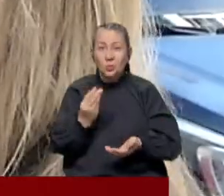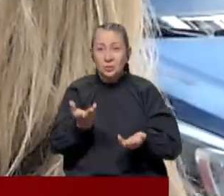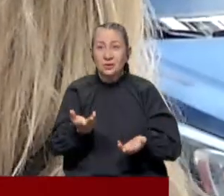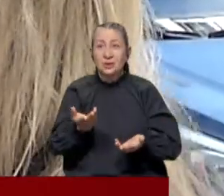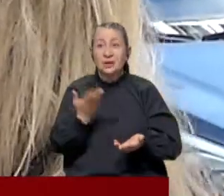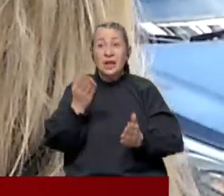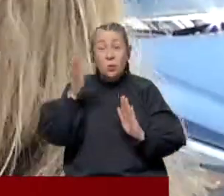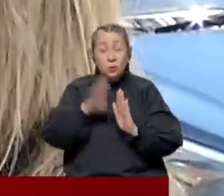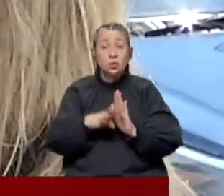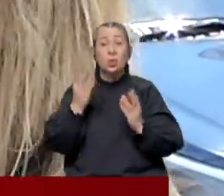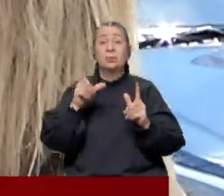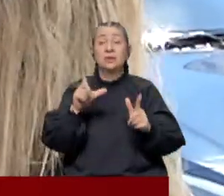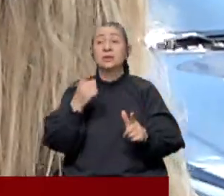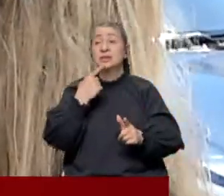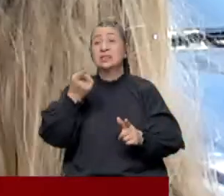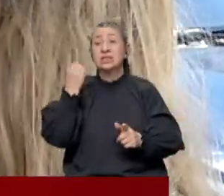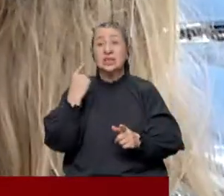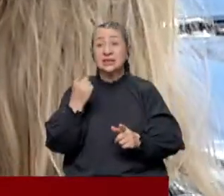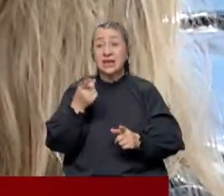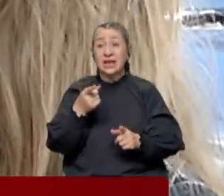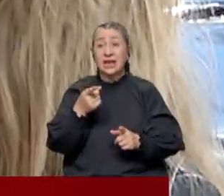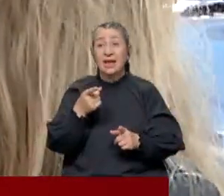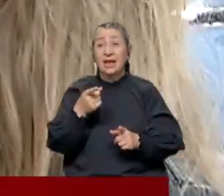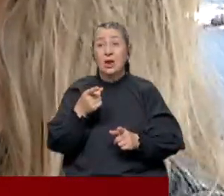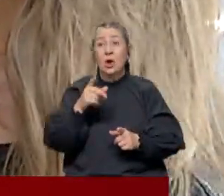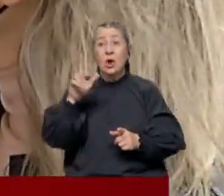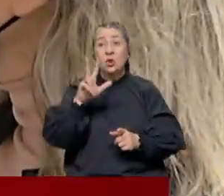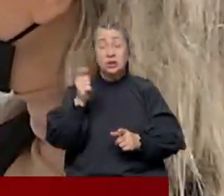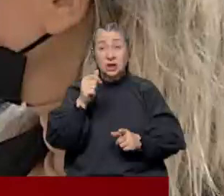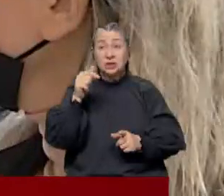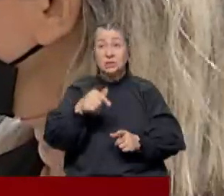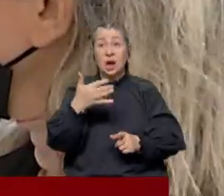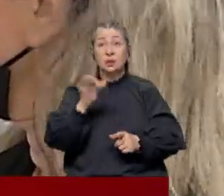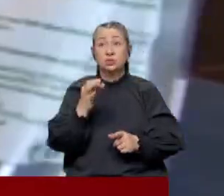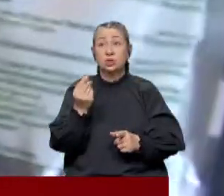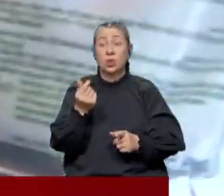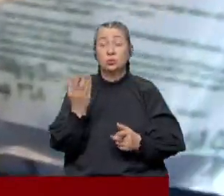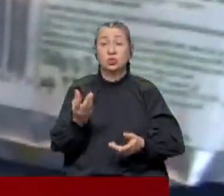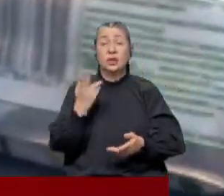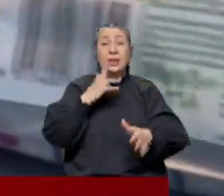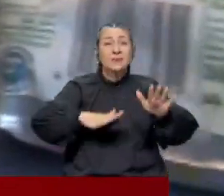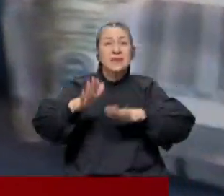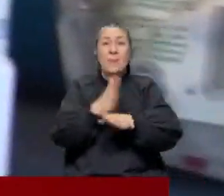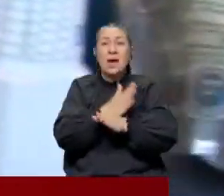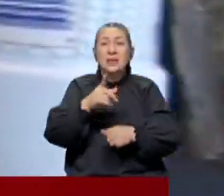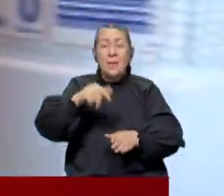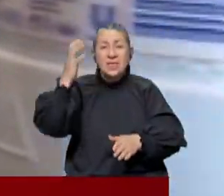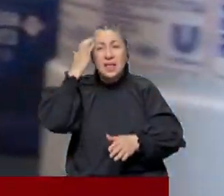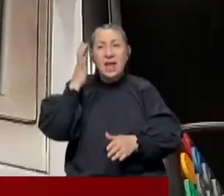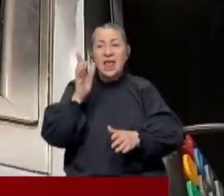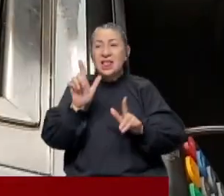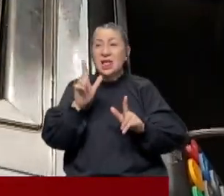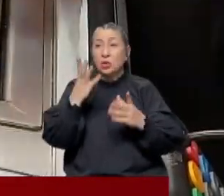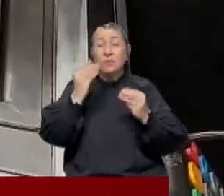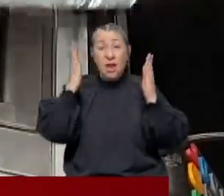öyle şey? Daha uygun olması lazım. Mesela geçen sene 30'dayken bu sene 60'da olmuş. Temizlik malzemeleri temel ihtiyaç